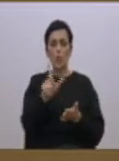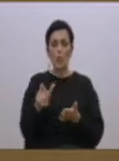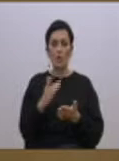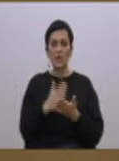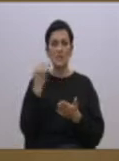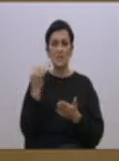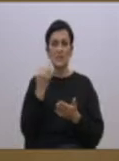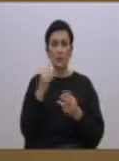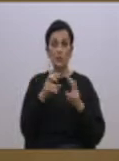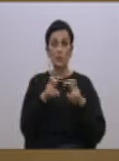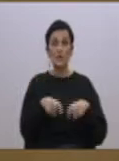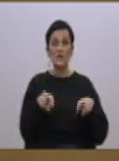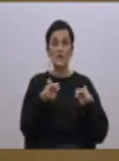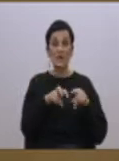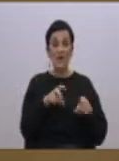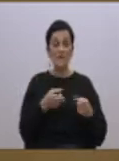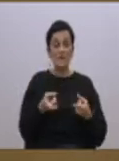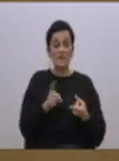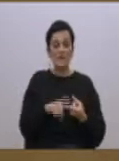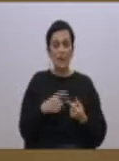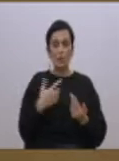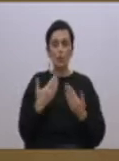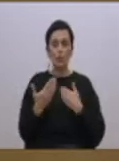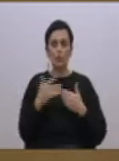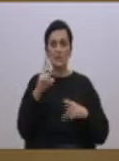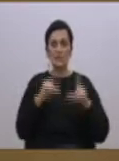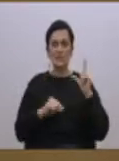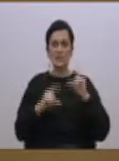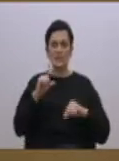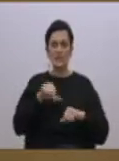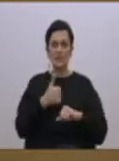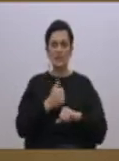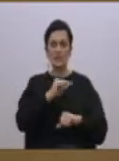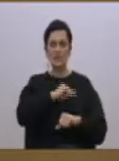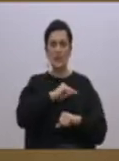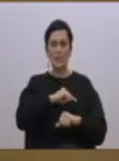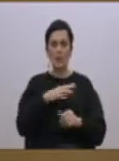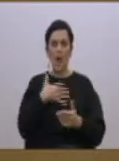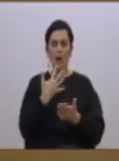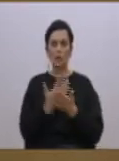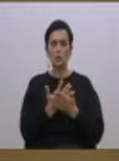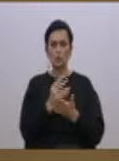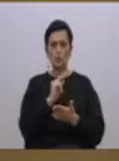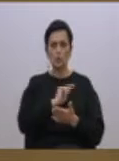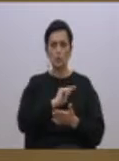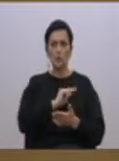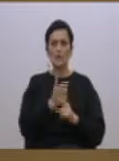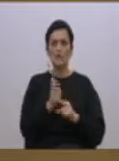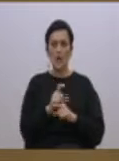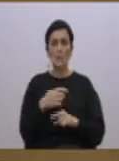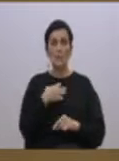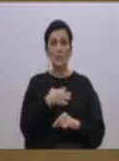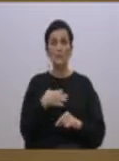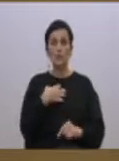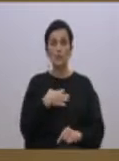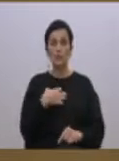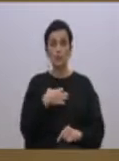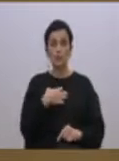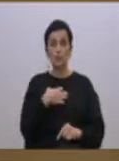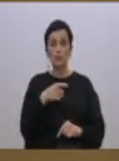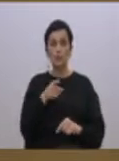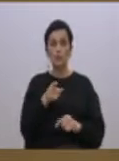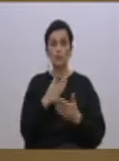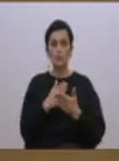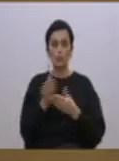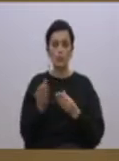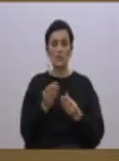interesa, sa it coleva, sapuz nebuli, mi gome, bi sa departamente, proactiv mușao, bas, zanijam nișnelovani, contribuția,